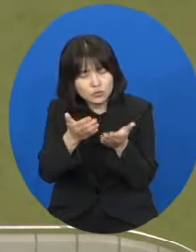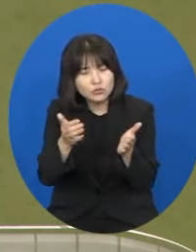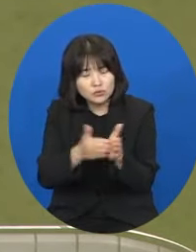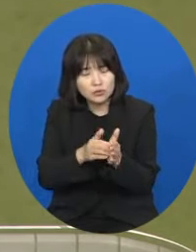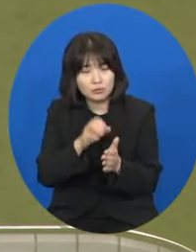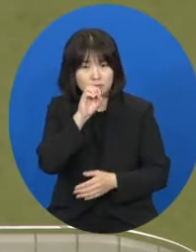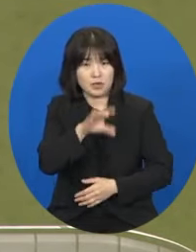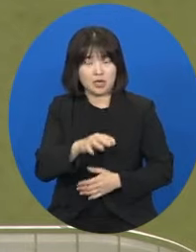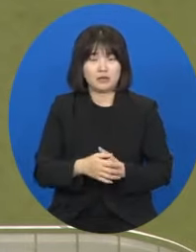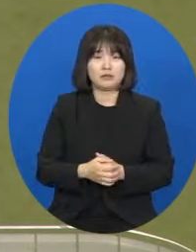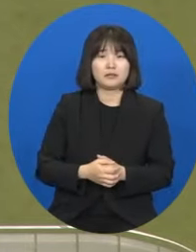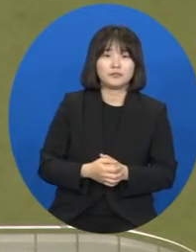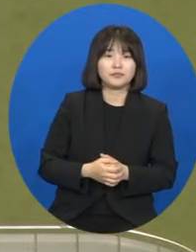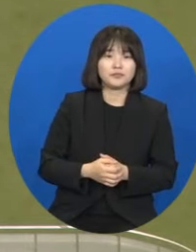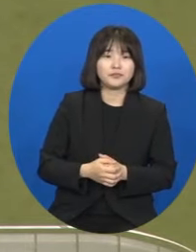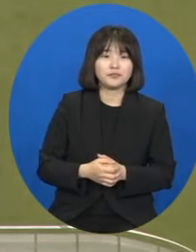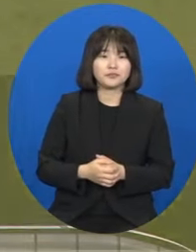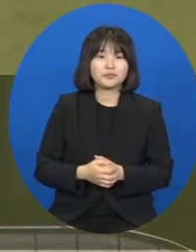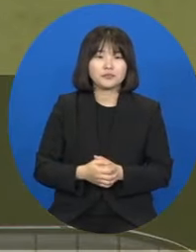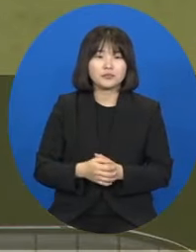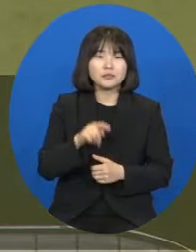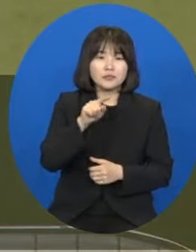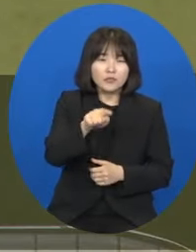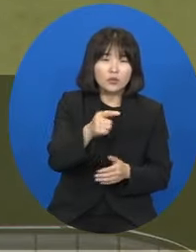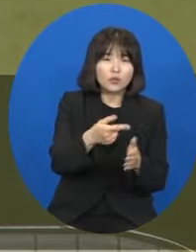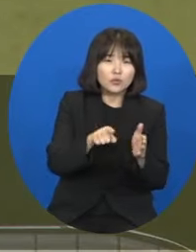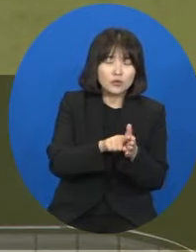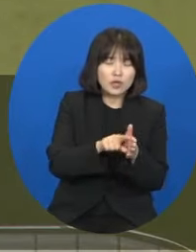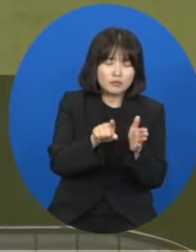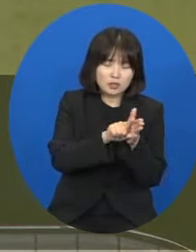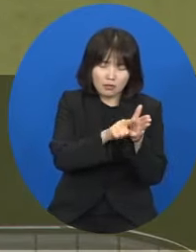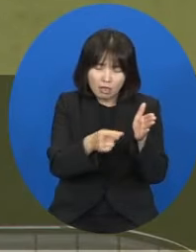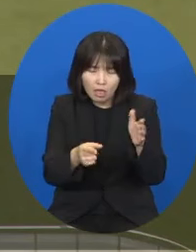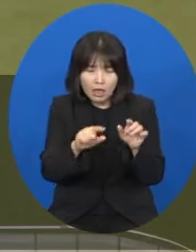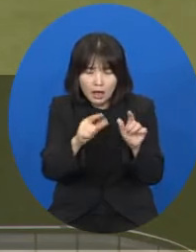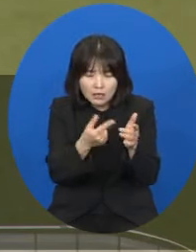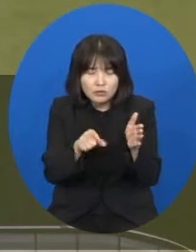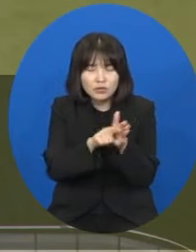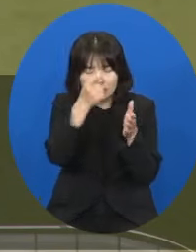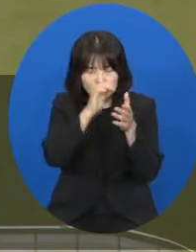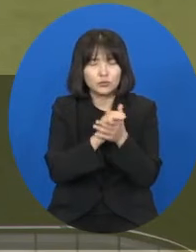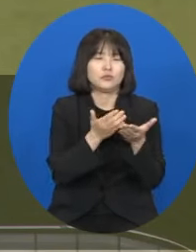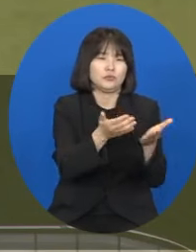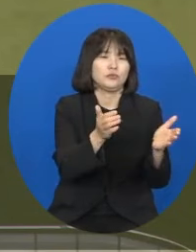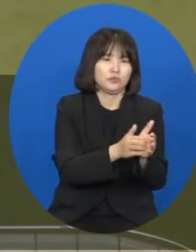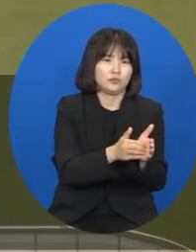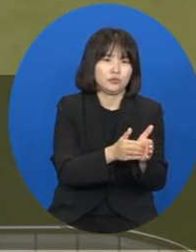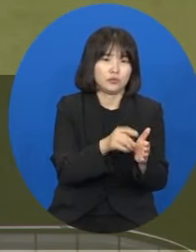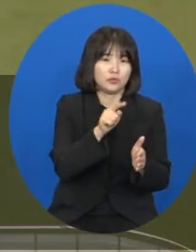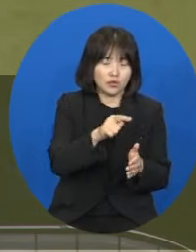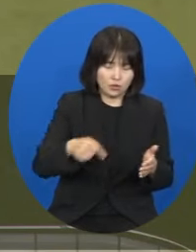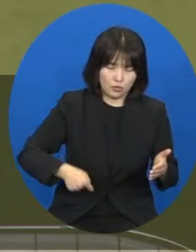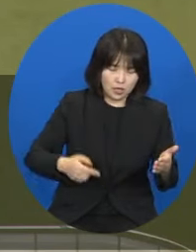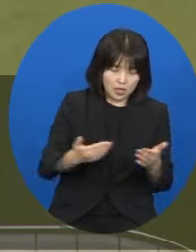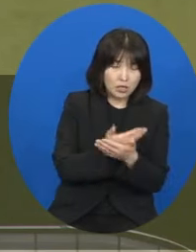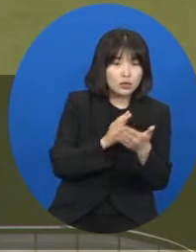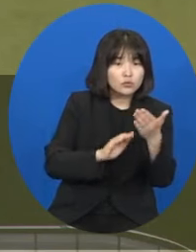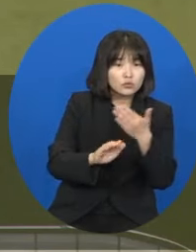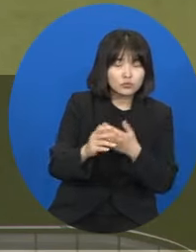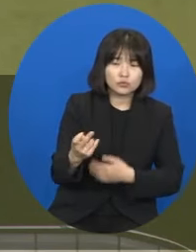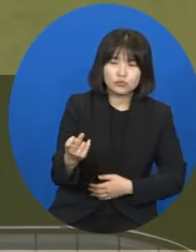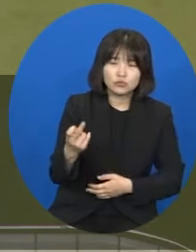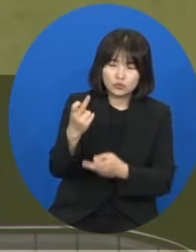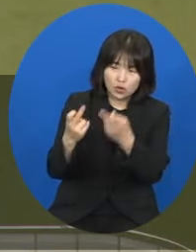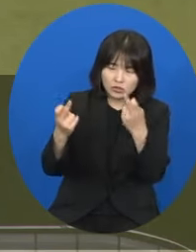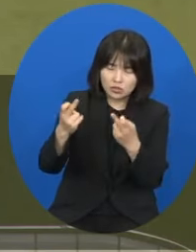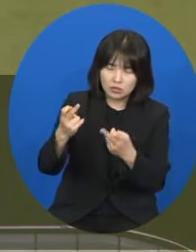누가복음 22장에 내가 너를 위하여 너의 믿음이 떨어지지 않기를 기도했다, 너는 돌이킨 이후에, 회개한 이후에 너의 형제를 굳게